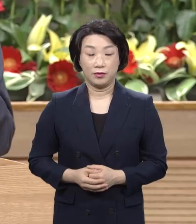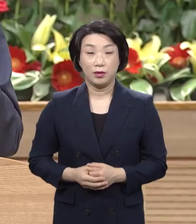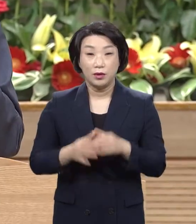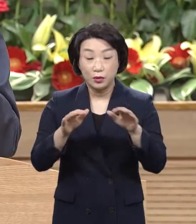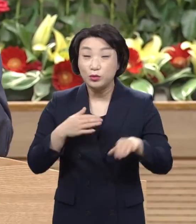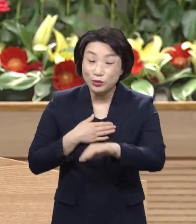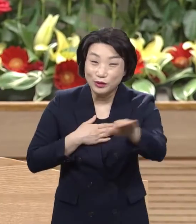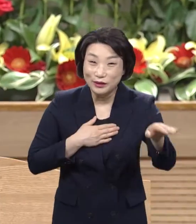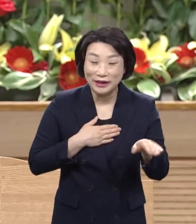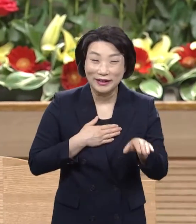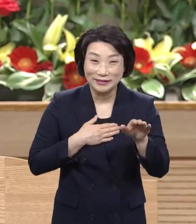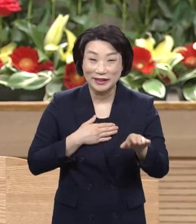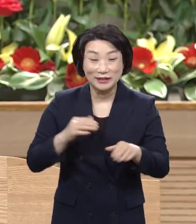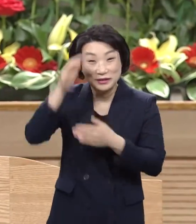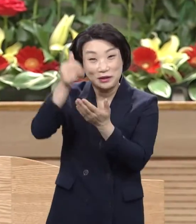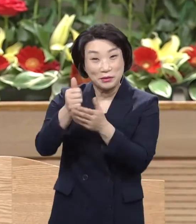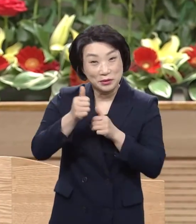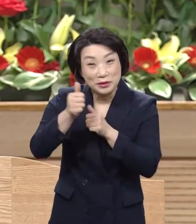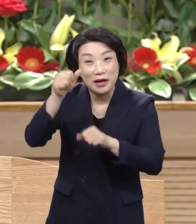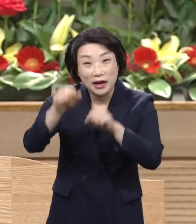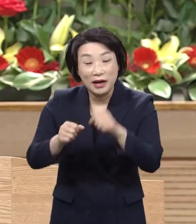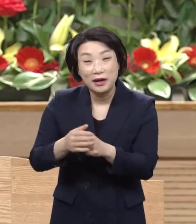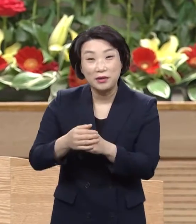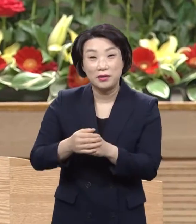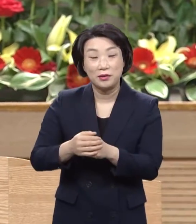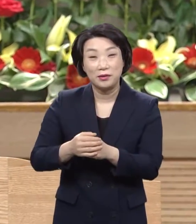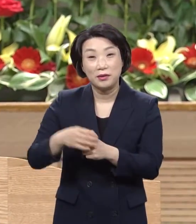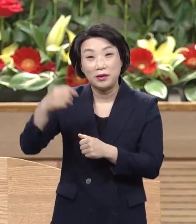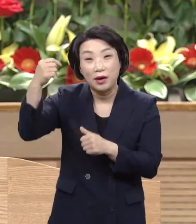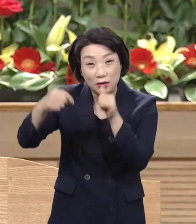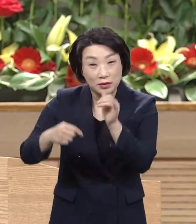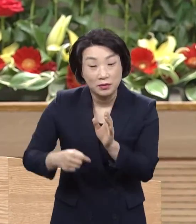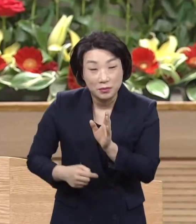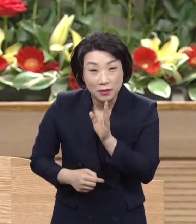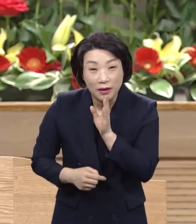그럼 우리가 성령을 쫓아 행하라고 말할 때